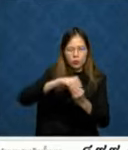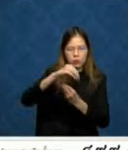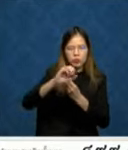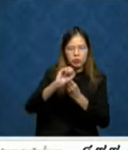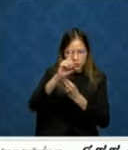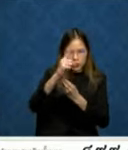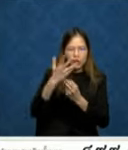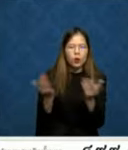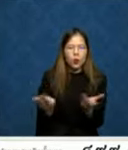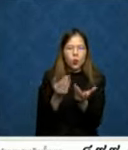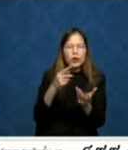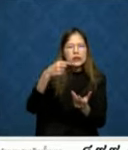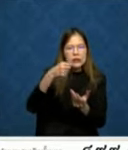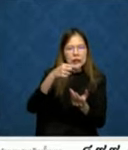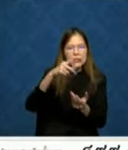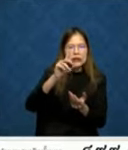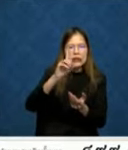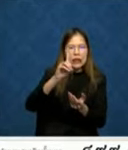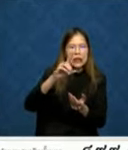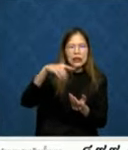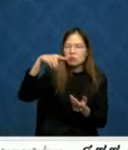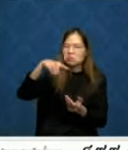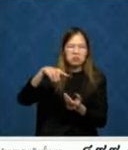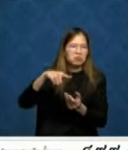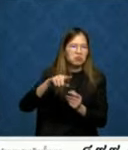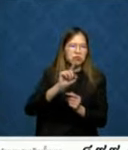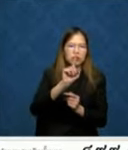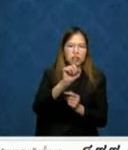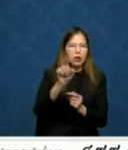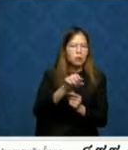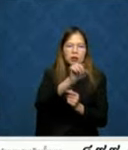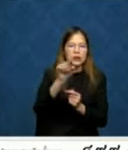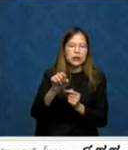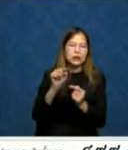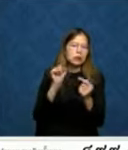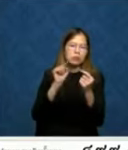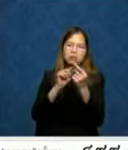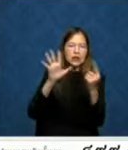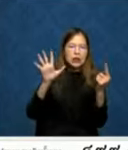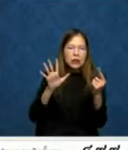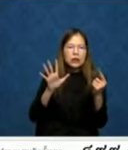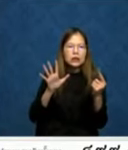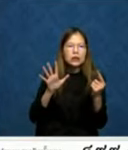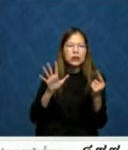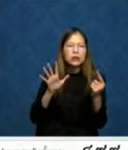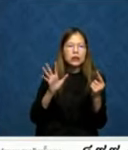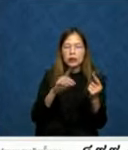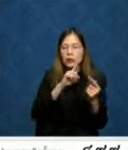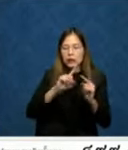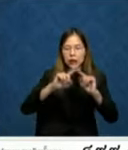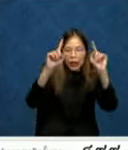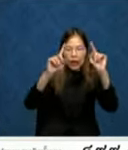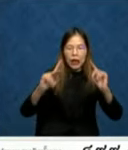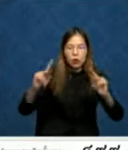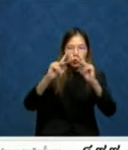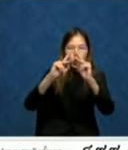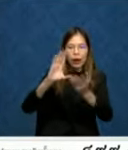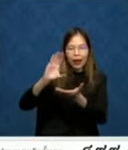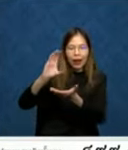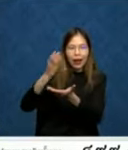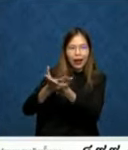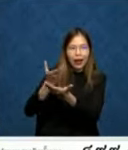คือกระตุ้น GDP ได้ไม่ถึง 1% นะครับไม่ถึง 1% แต่กระทรวงการคลังเองนะครับก็ประเมินมา